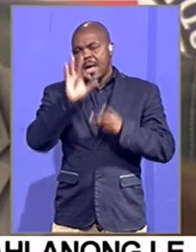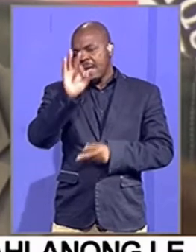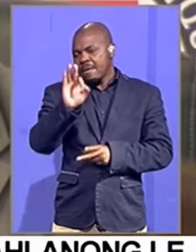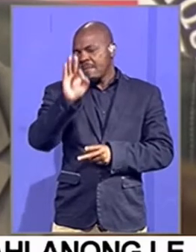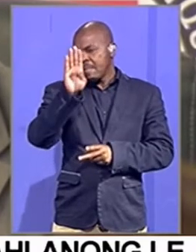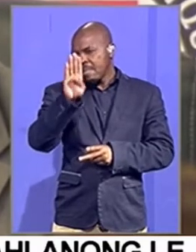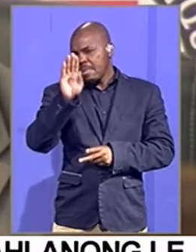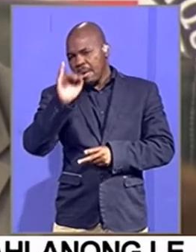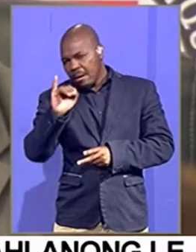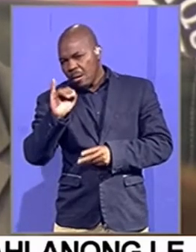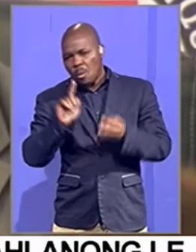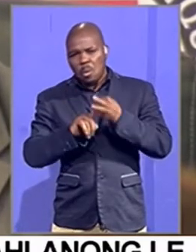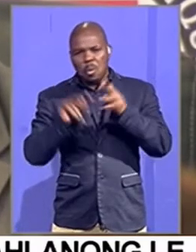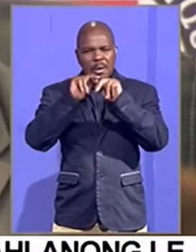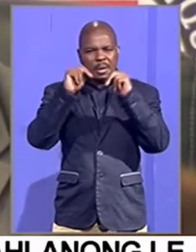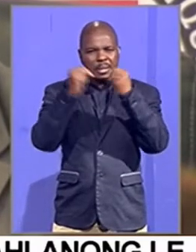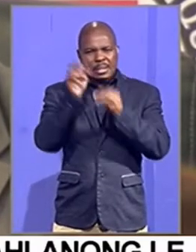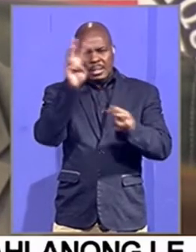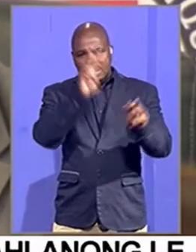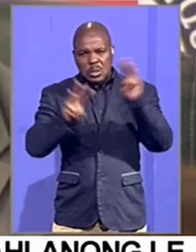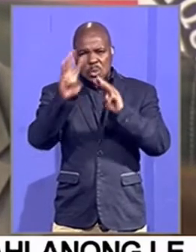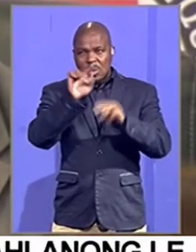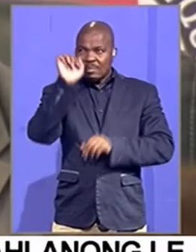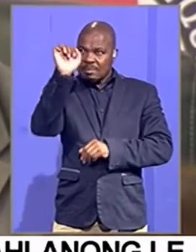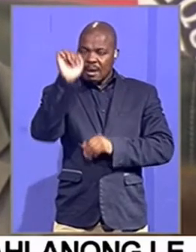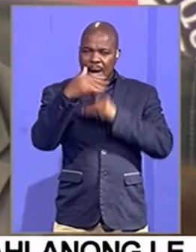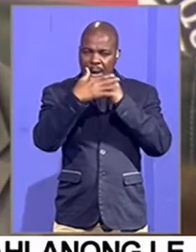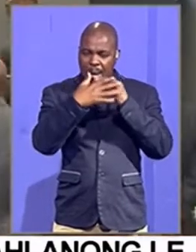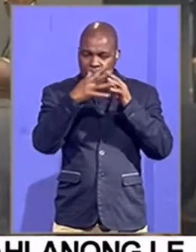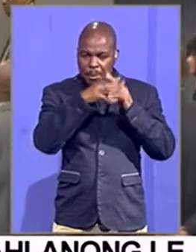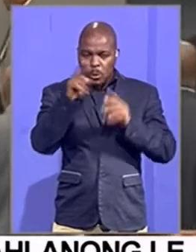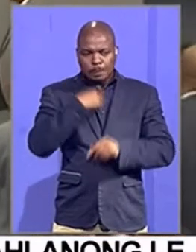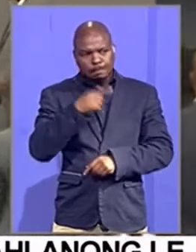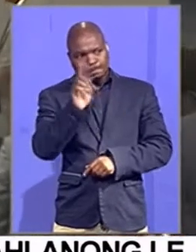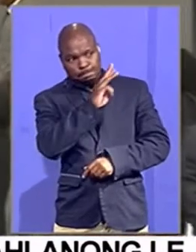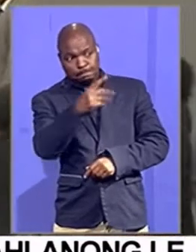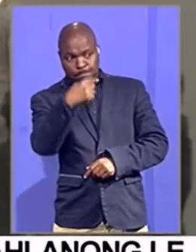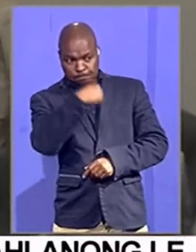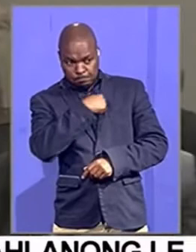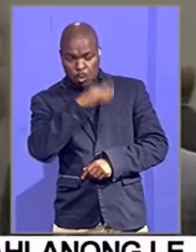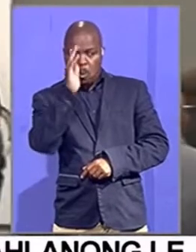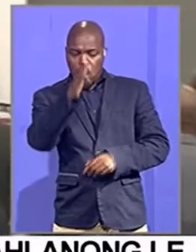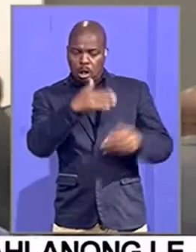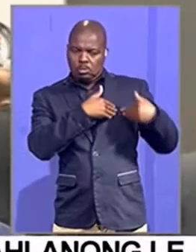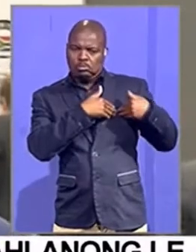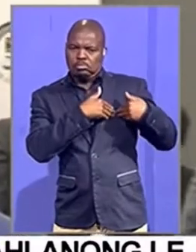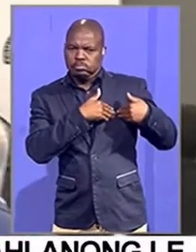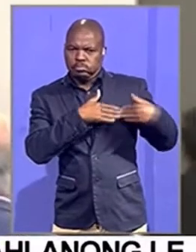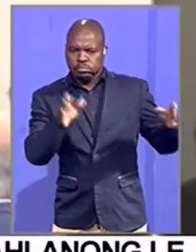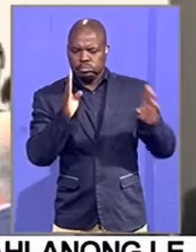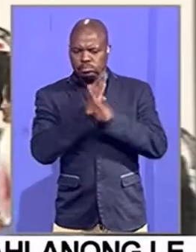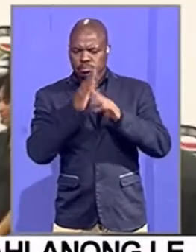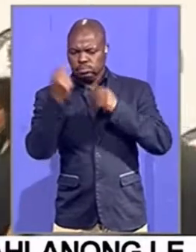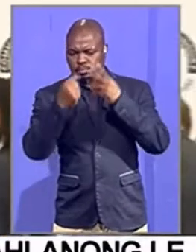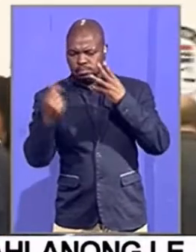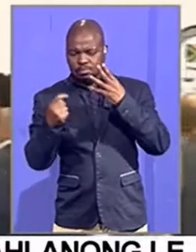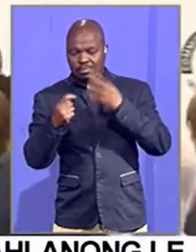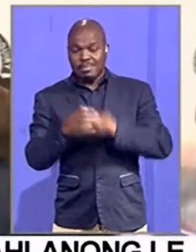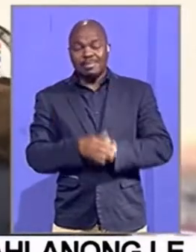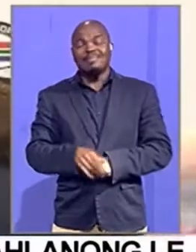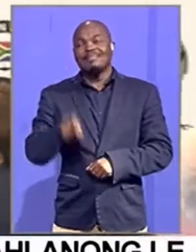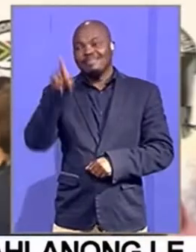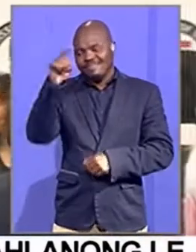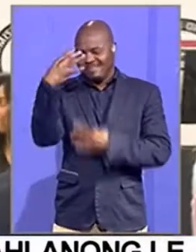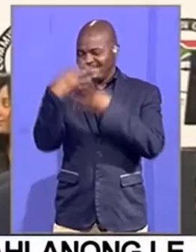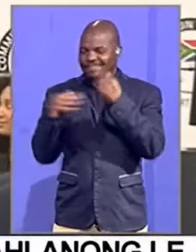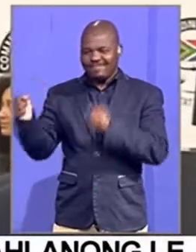go ba National Security Agency ko America wa no tshušetša fela ka polelo gore wena o tla ntšha diphiri tša bona phatlalatša amile